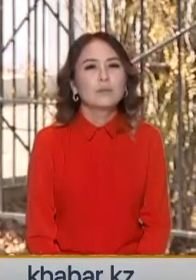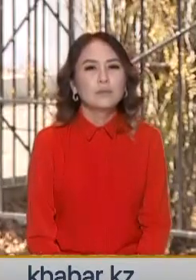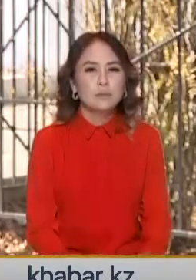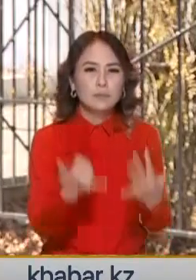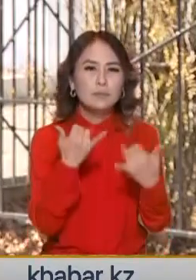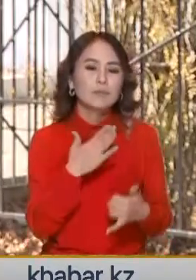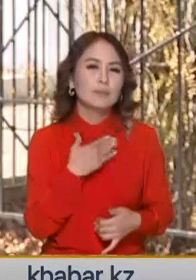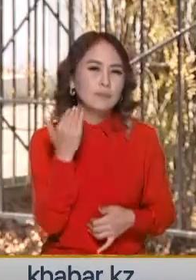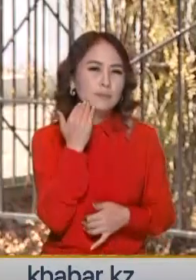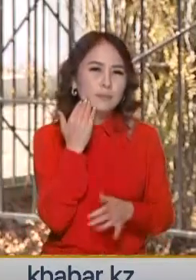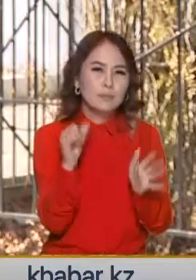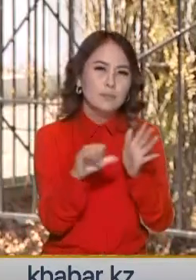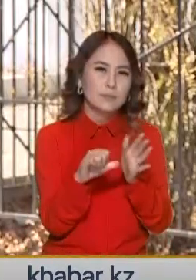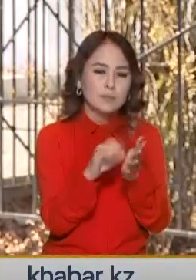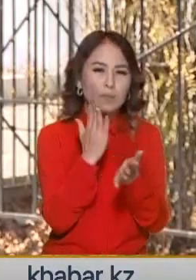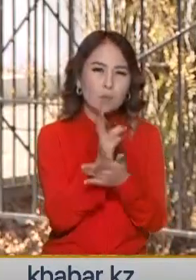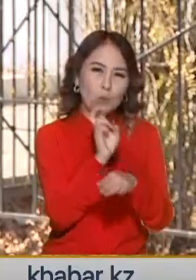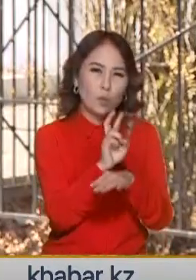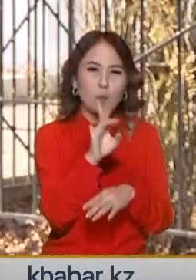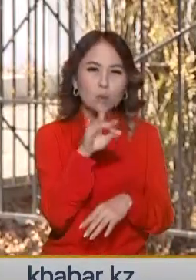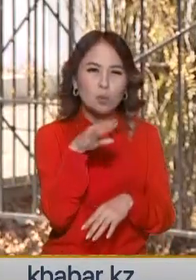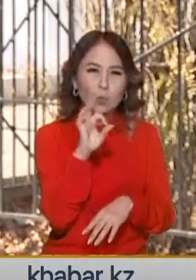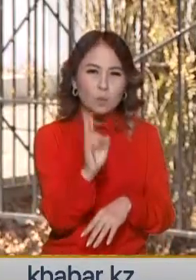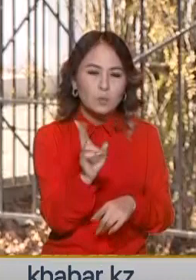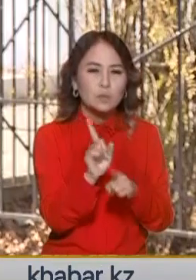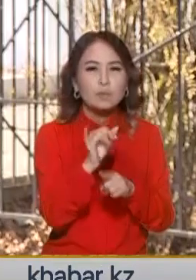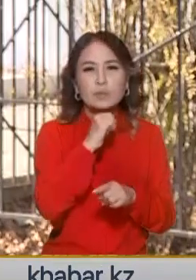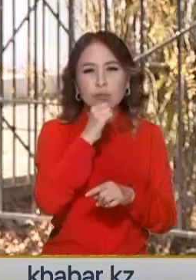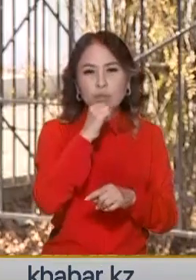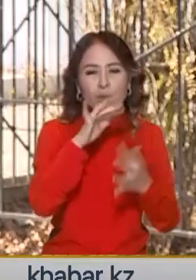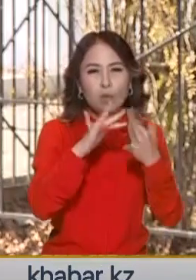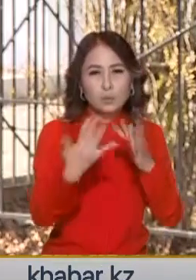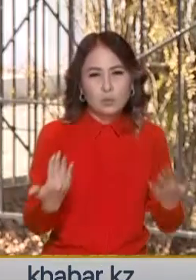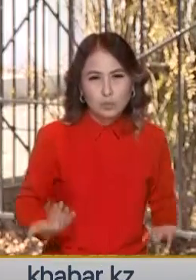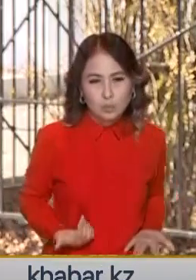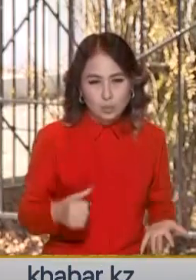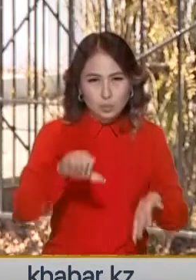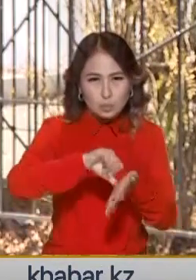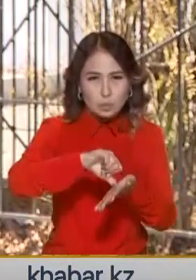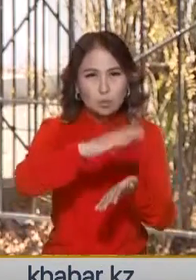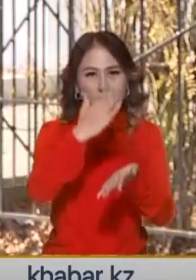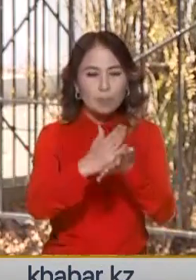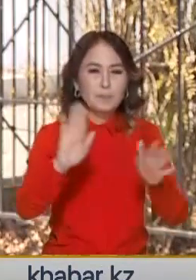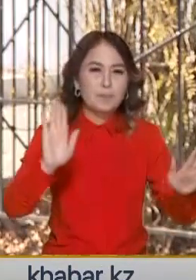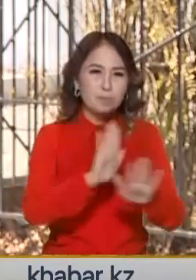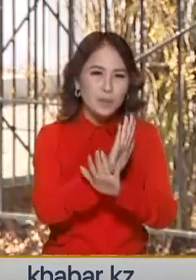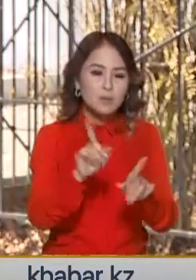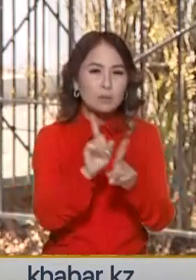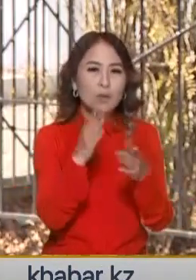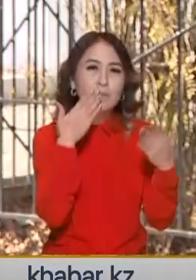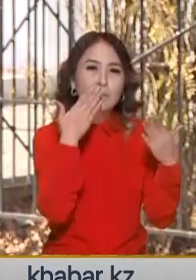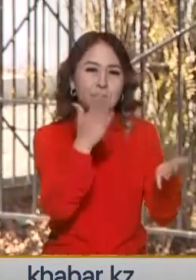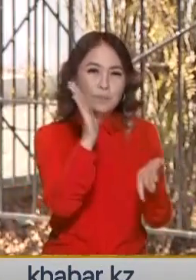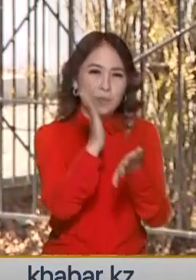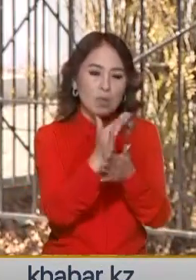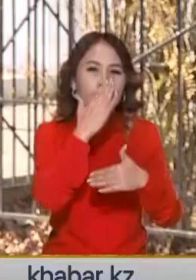бізде шамамен 6 үйірме бар. Оған балалармен қатар егде жастағы ауыл тұрғындары да қатысады. Қазір ән үйірмесіне сұраныс жоғары.